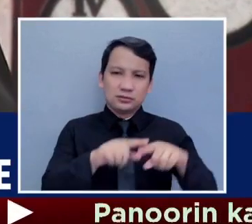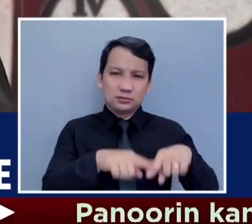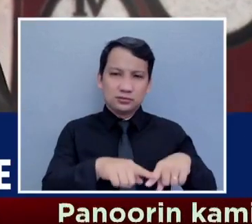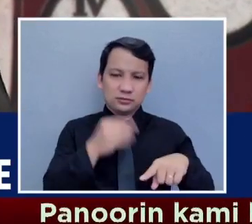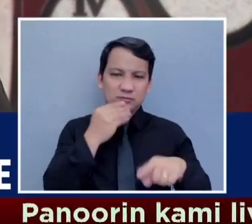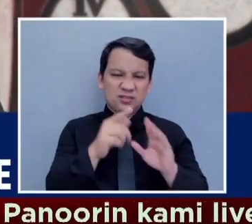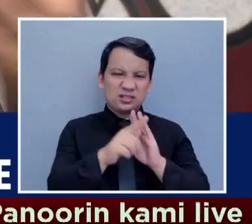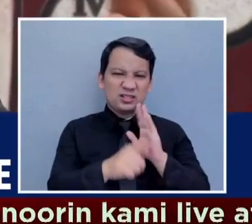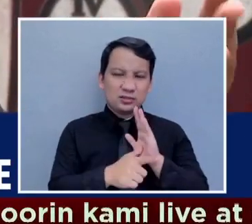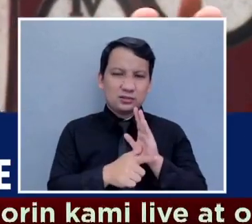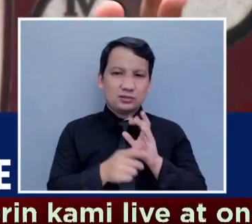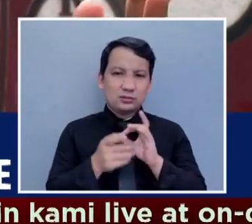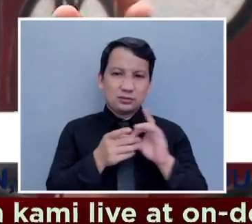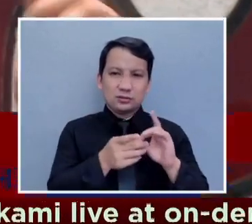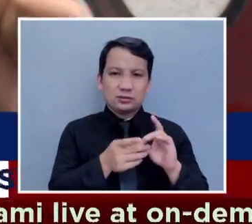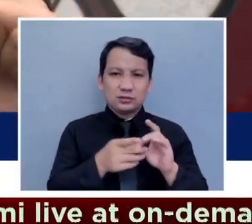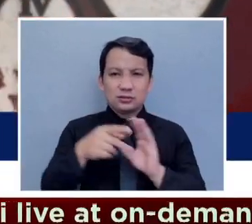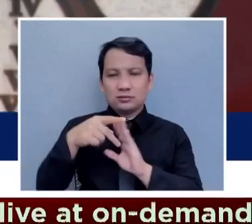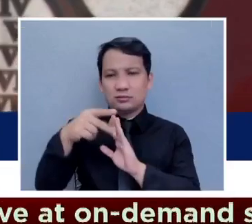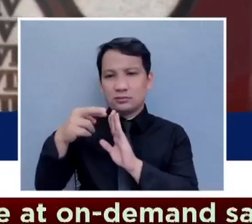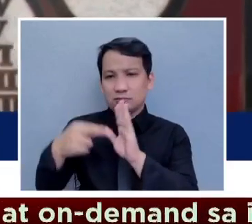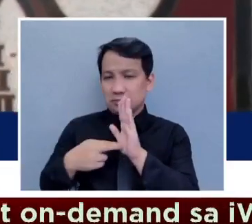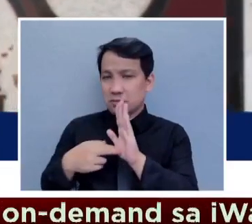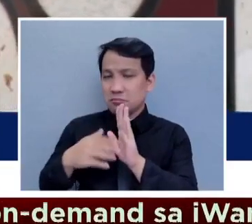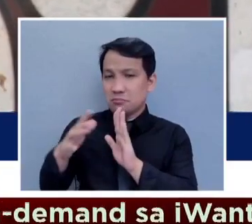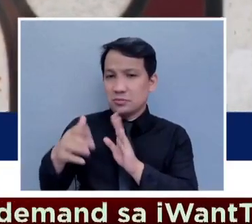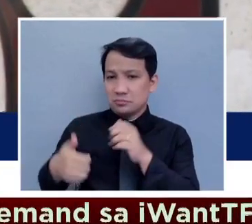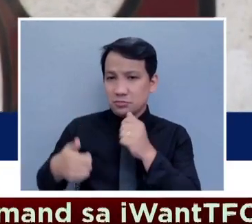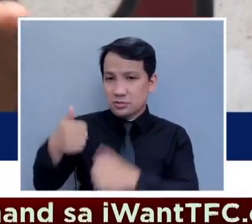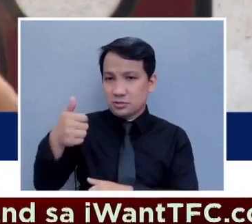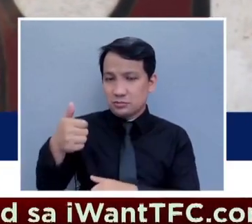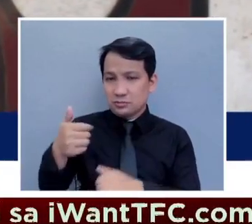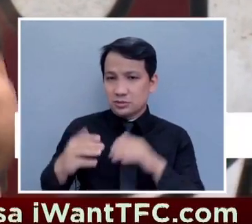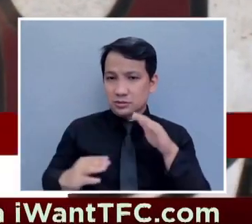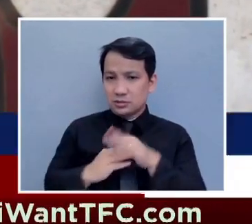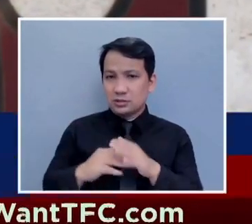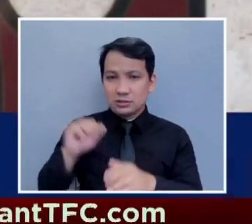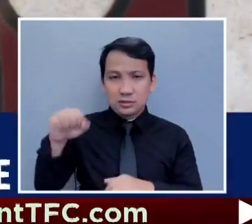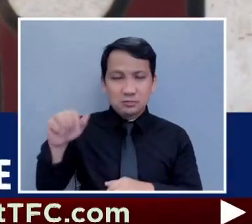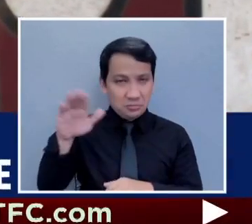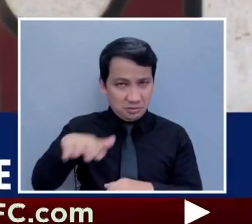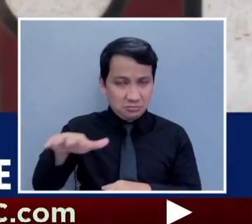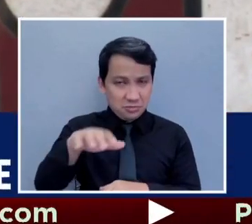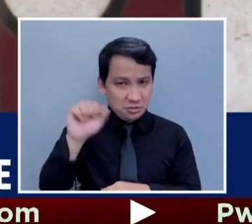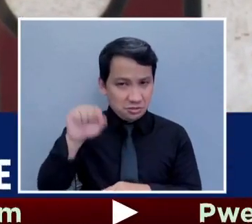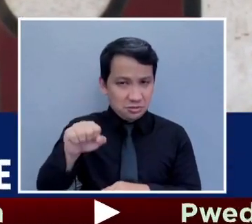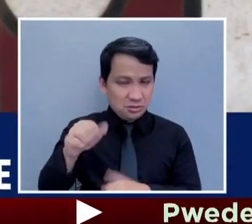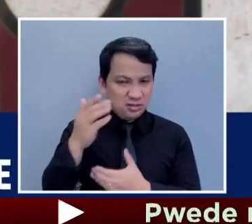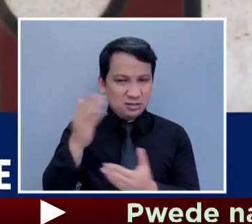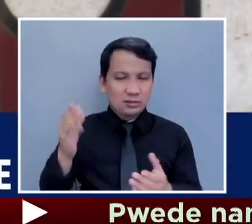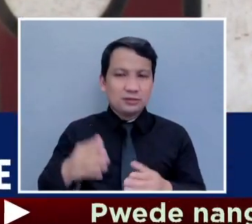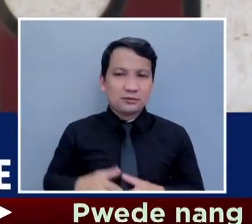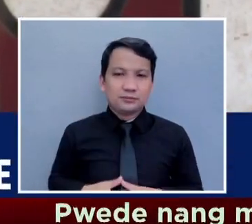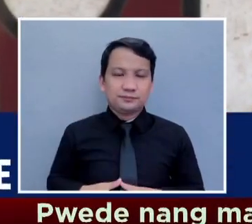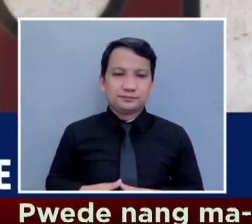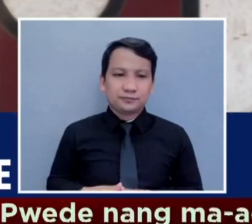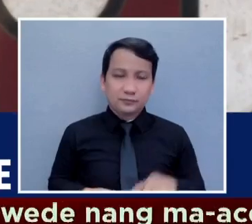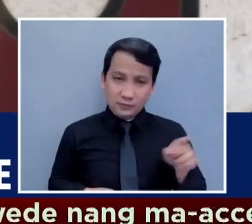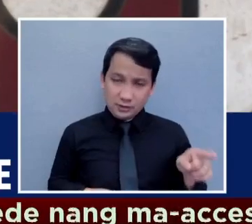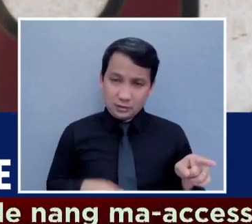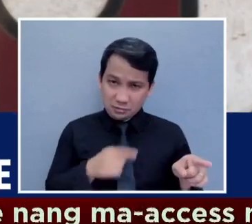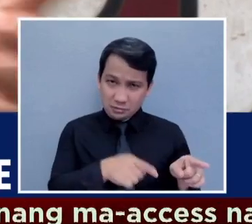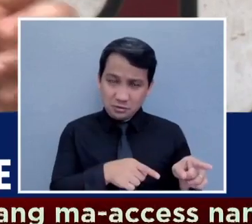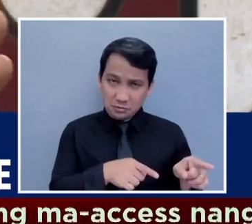batas. Rules ng COMELEC, lumampas ba siya sa deadline? Yes, alam nating lahat lumampas siya sa deadline. Siya ba ay official